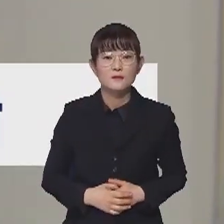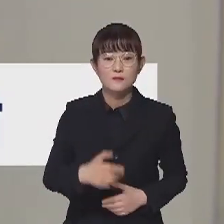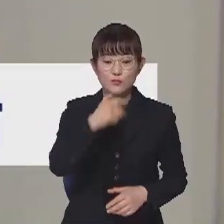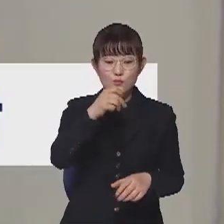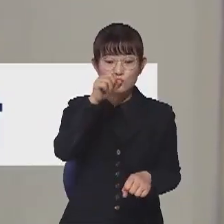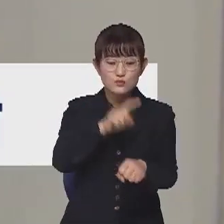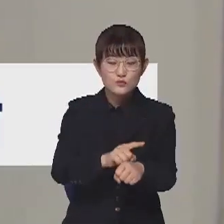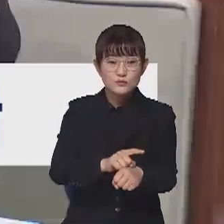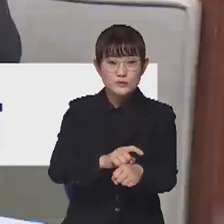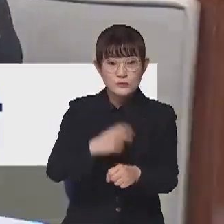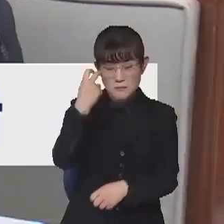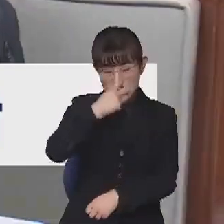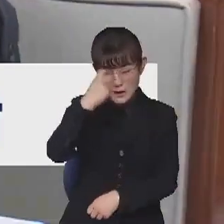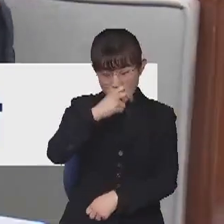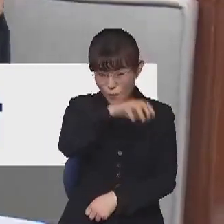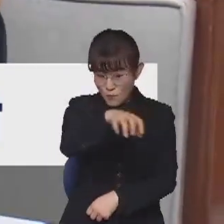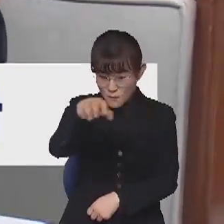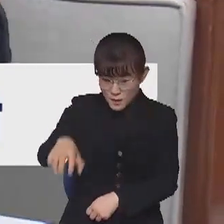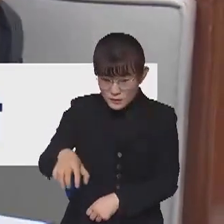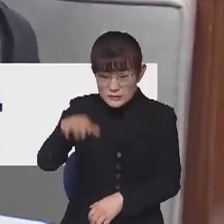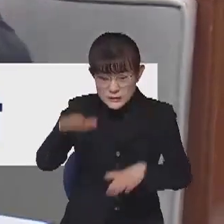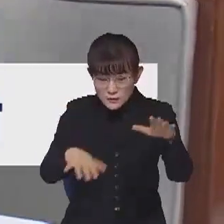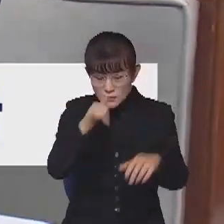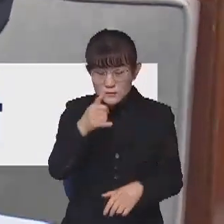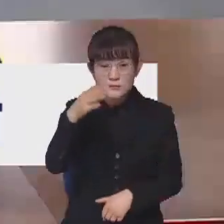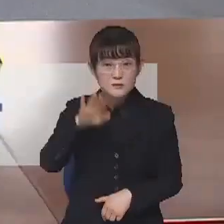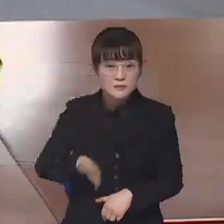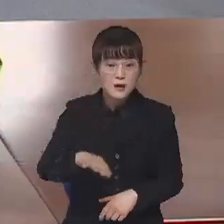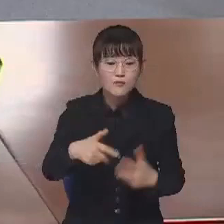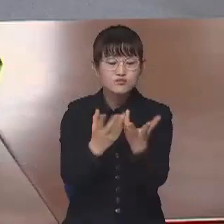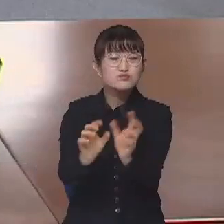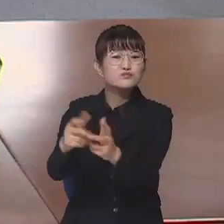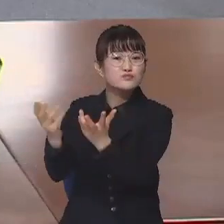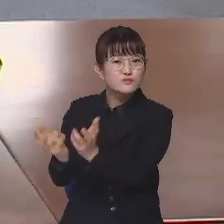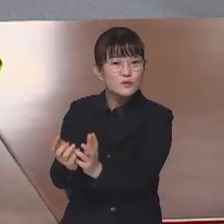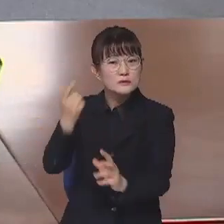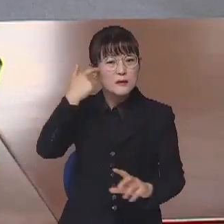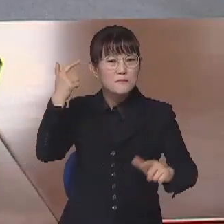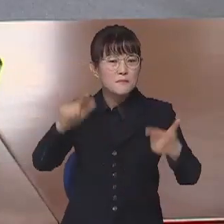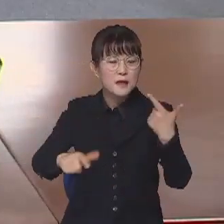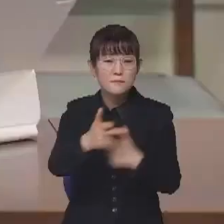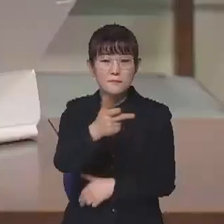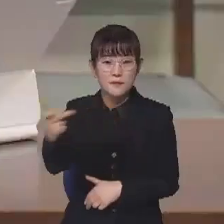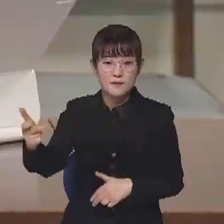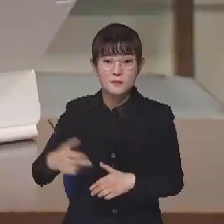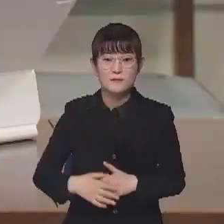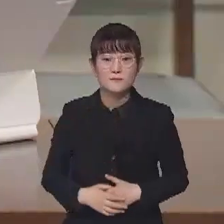측정 지점마다 차이가 있다는 점을 감안해도 실무부서 간 의견 차이가 크게 납니다.